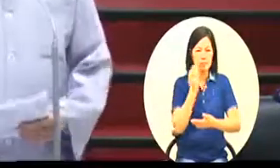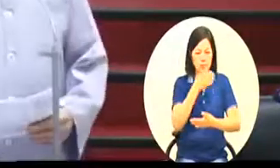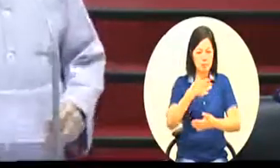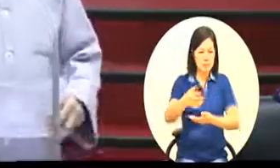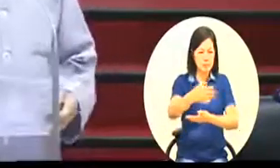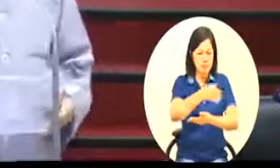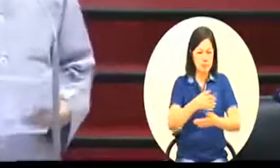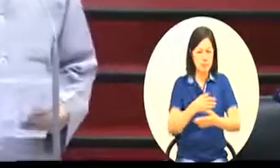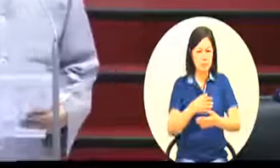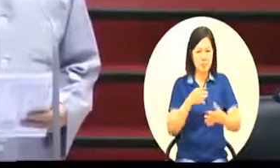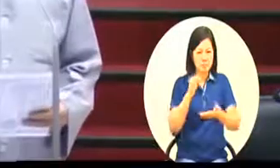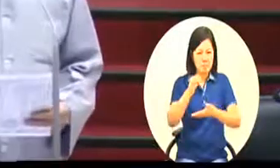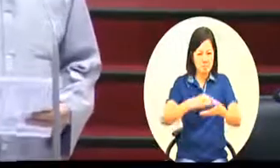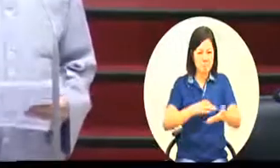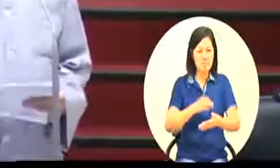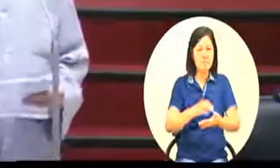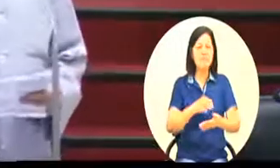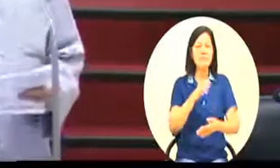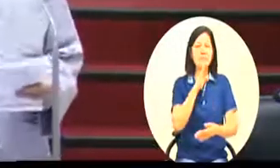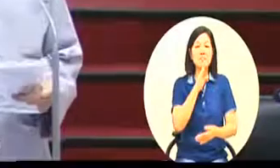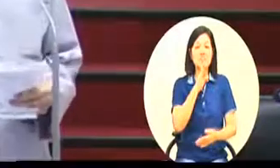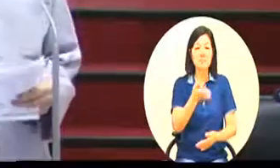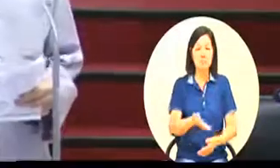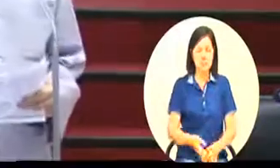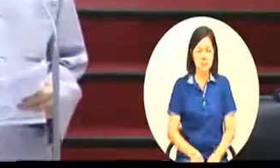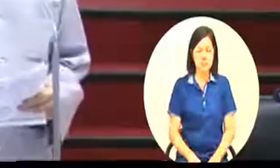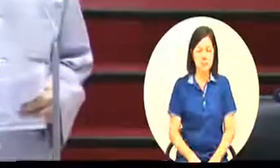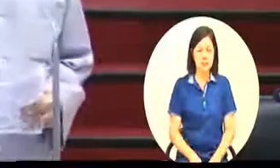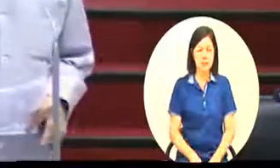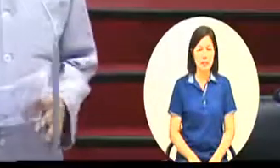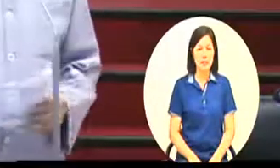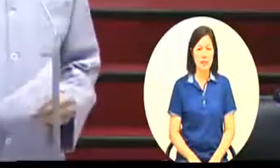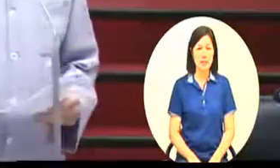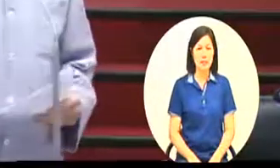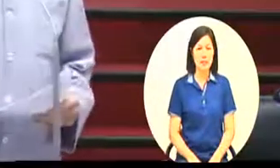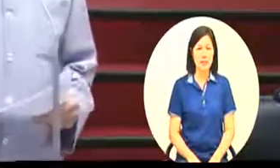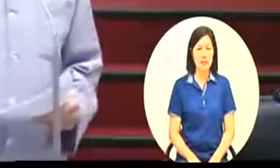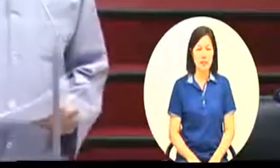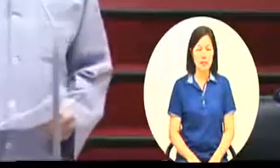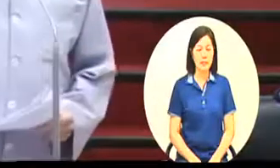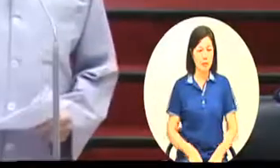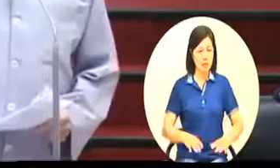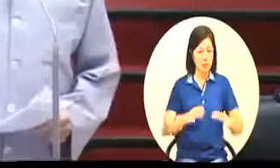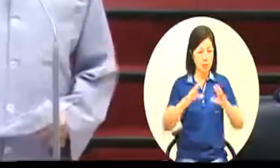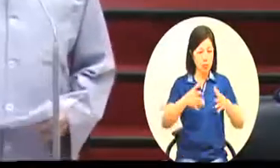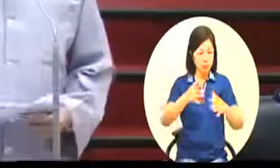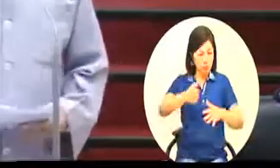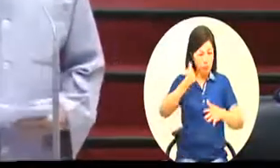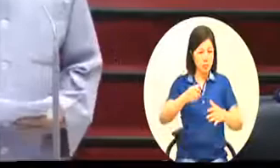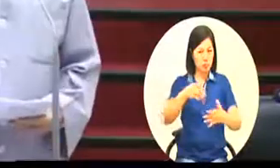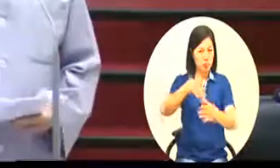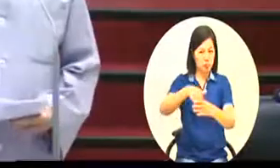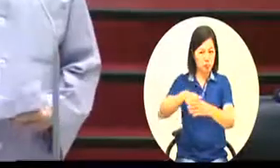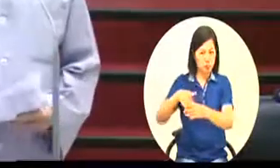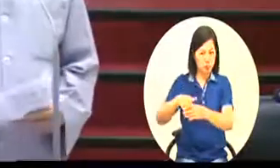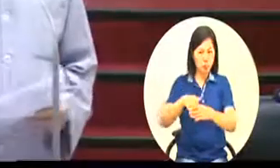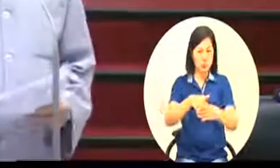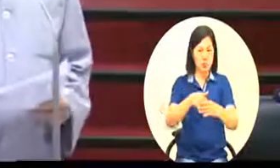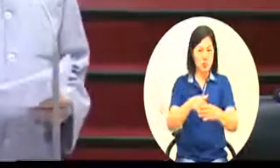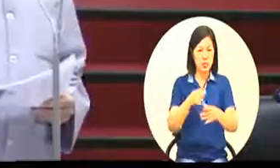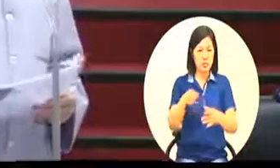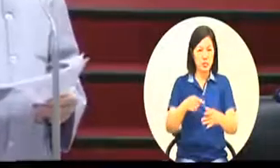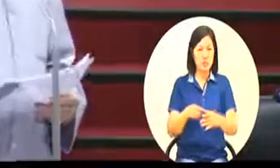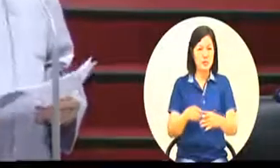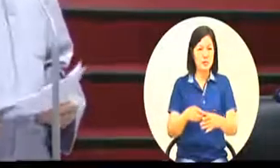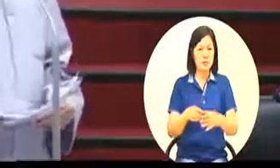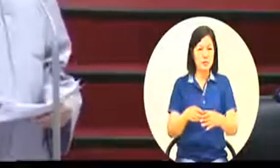安尼遮尔歹算算着，你怎么咧甲破后脚？以往伊咧选总统的时阵，吴琼案，即个